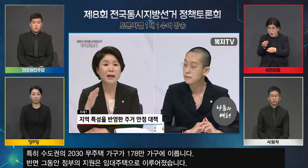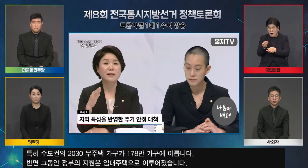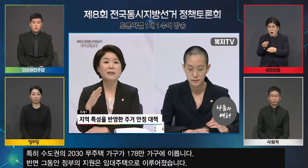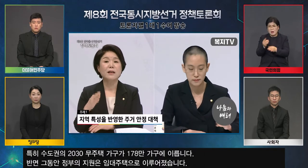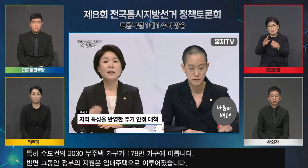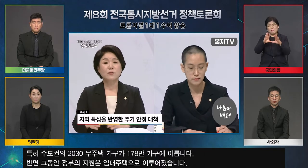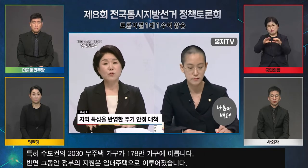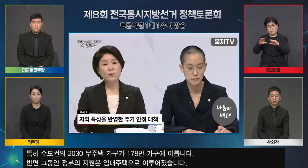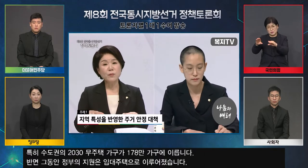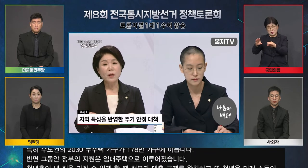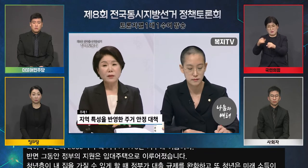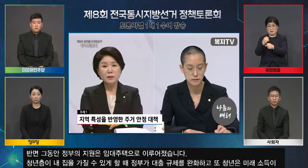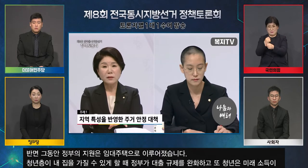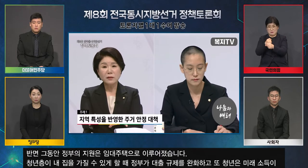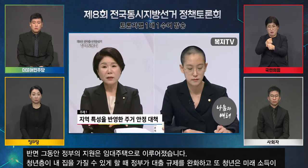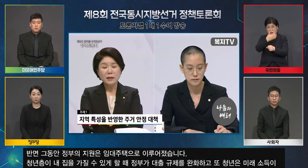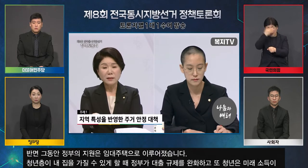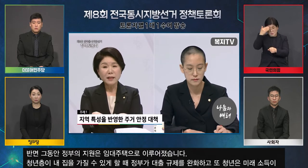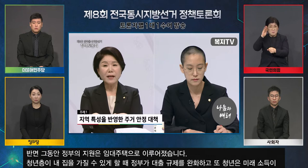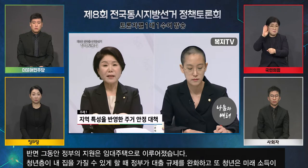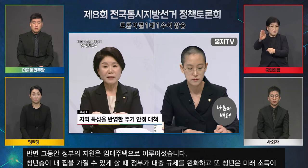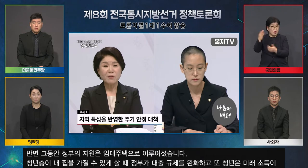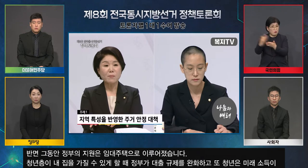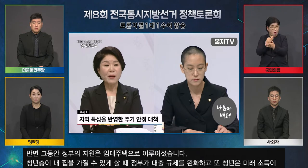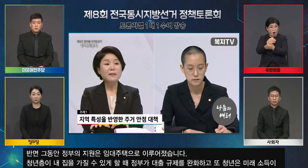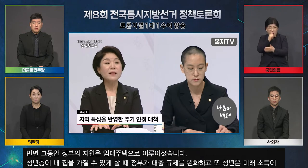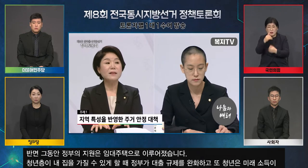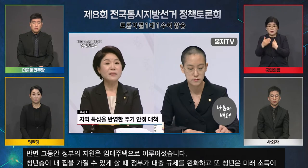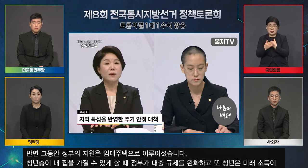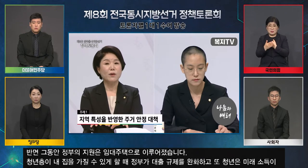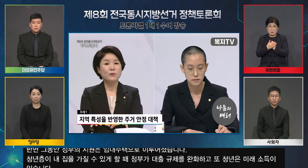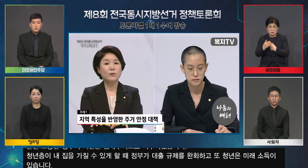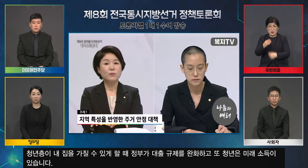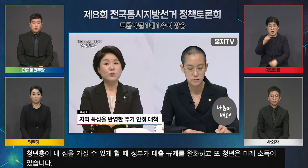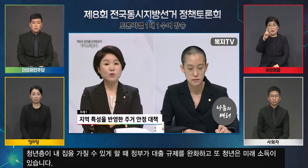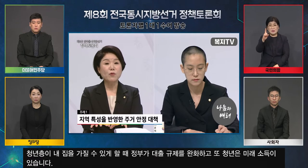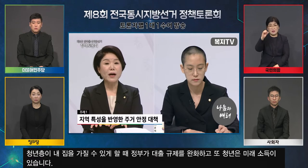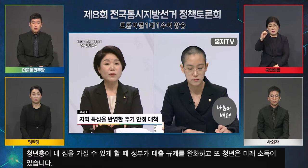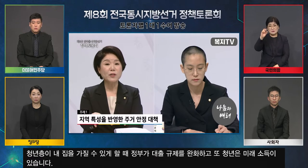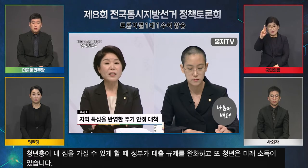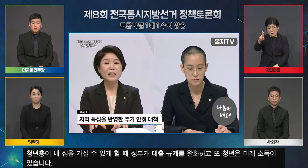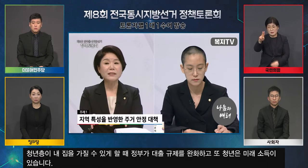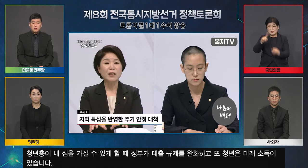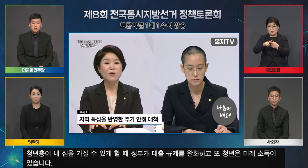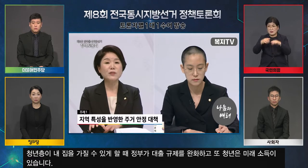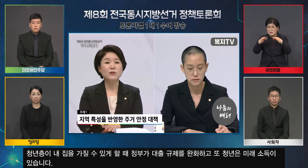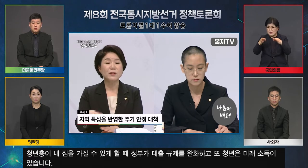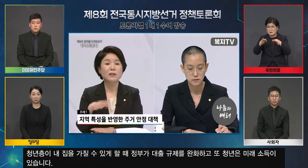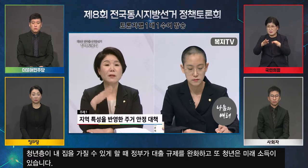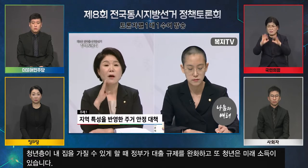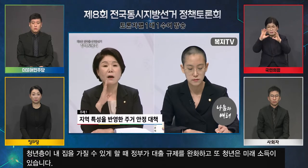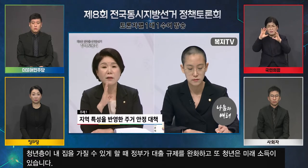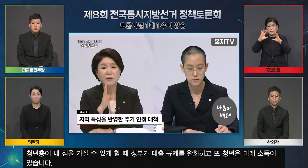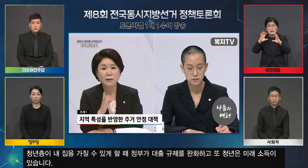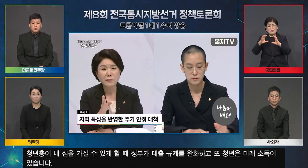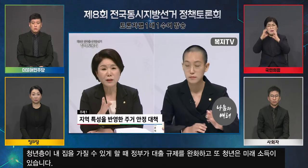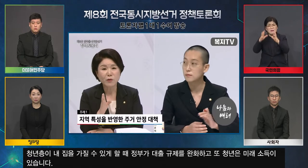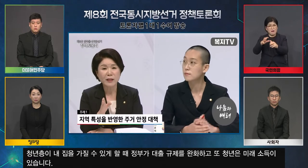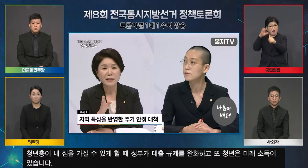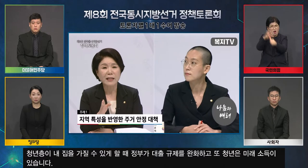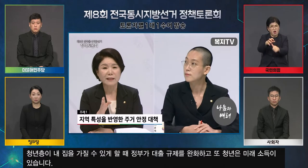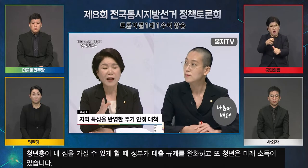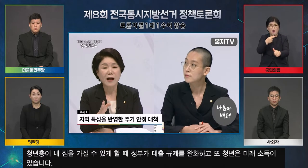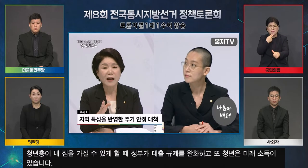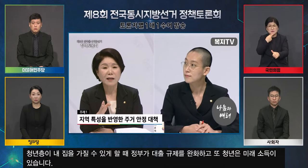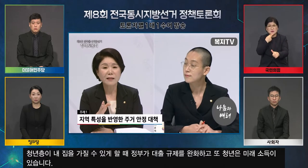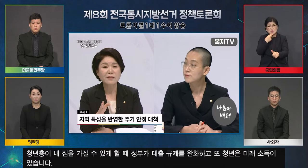그래서 DSR을 조금 은행에서 판단을 해서 국가가 규제를 하지 않고 할 수 있는 어떤 여지를